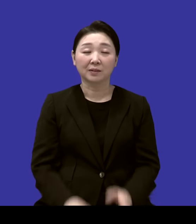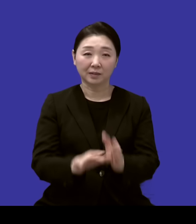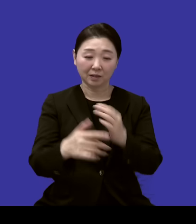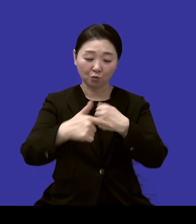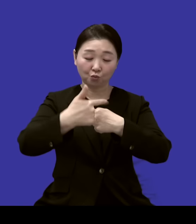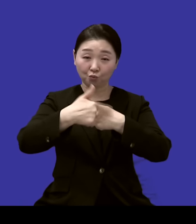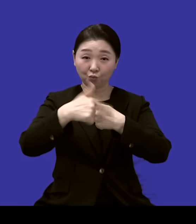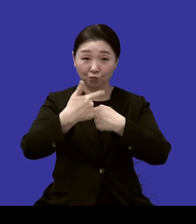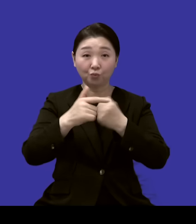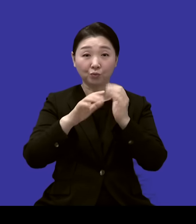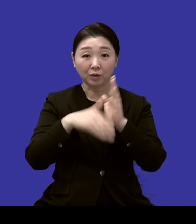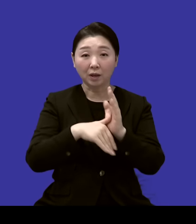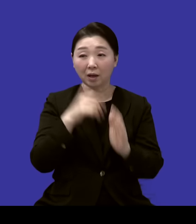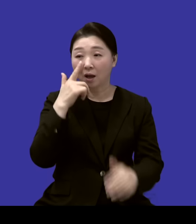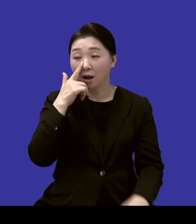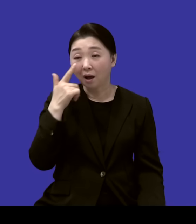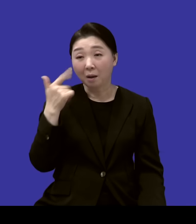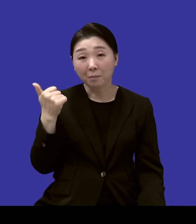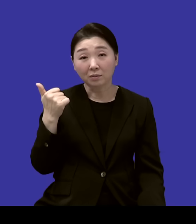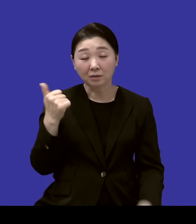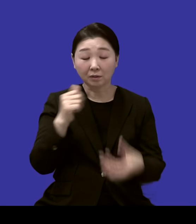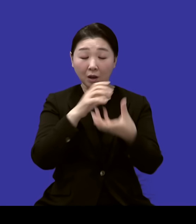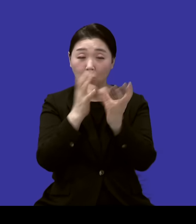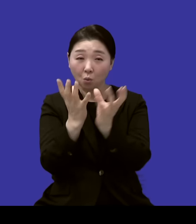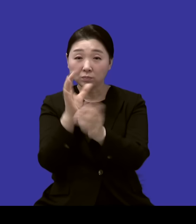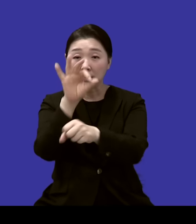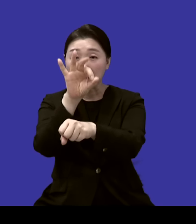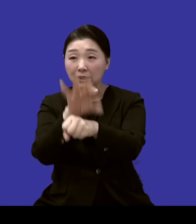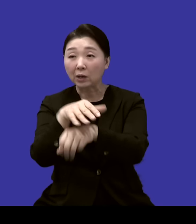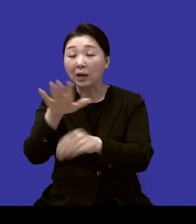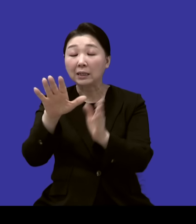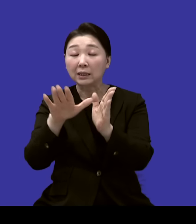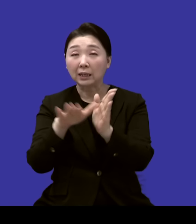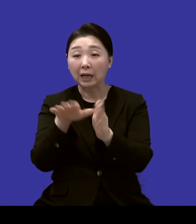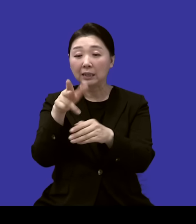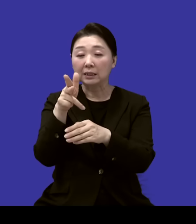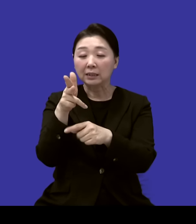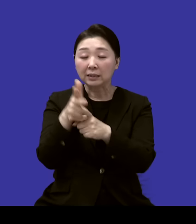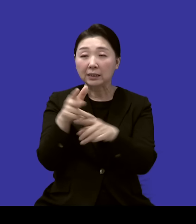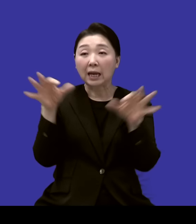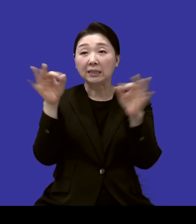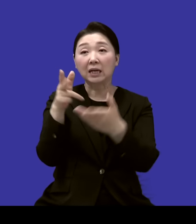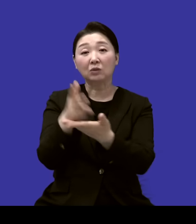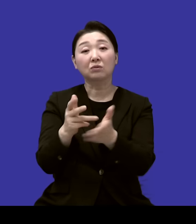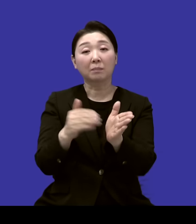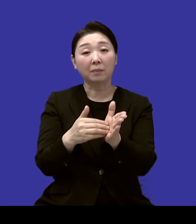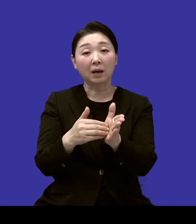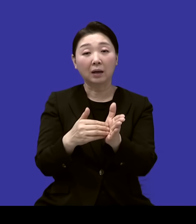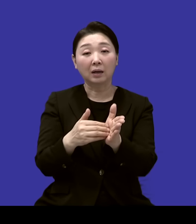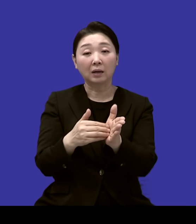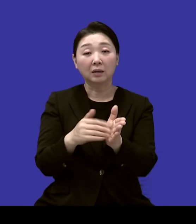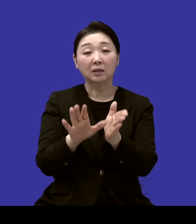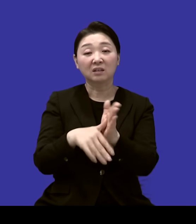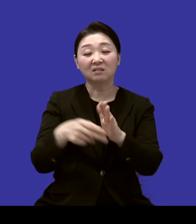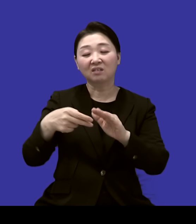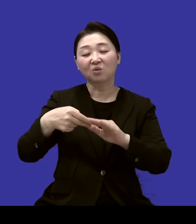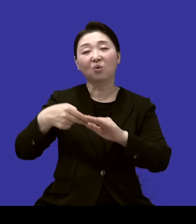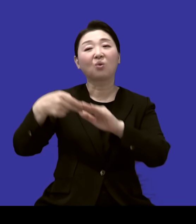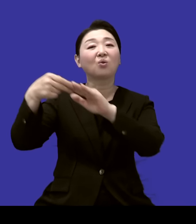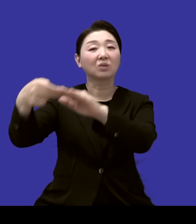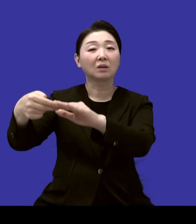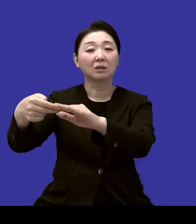6학년 때였는데요. 네. 아버지가 이제 화분을 사러 가셨다가 차를 잠깐 이제 세워두셨는데 네. 그 사이에 견인이 된 거예요.